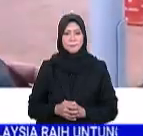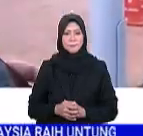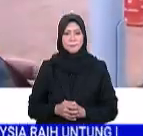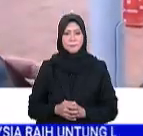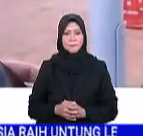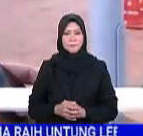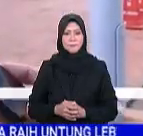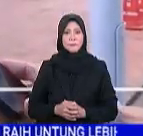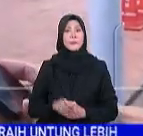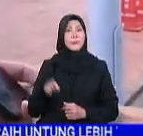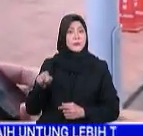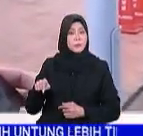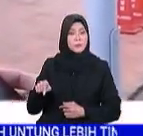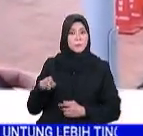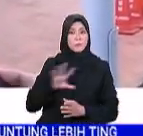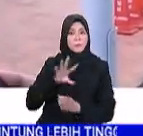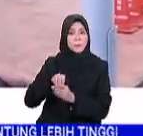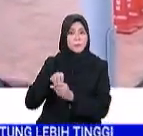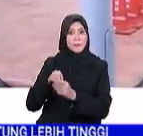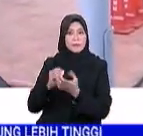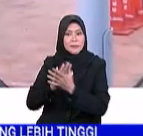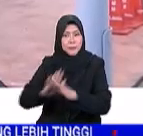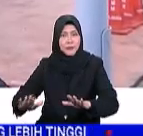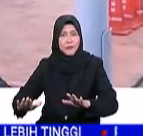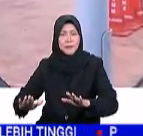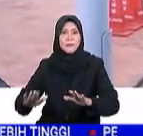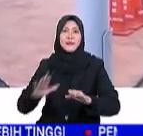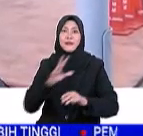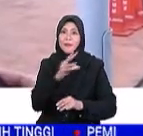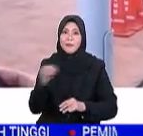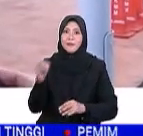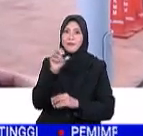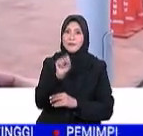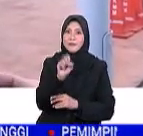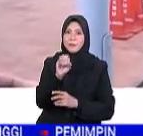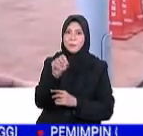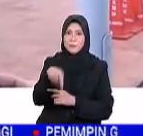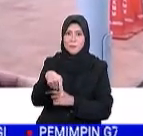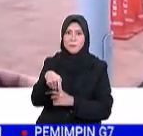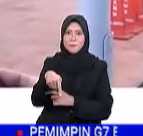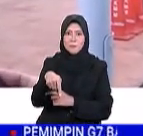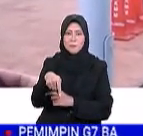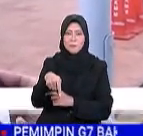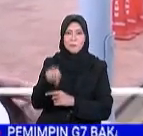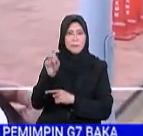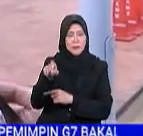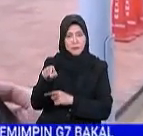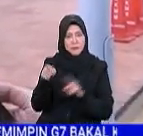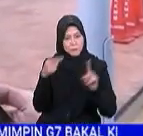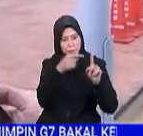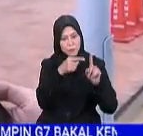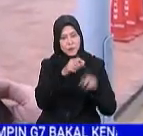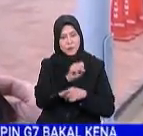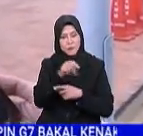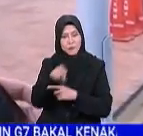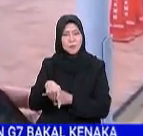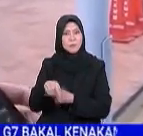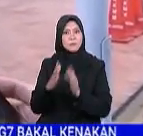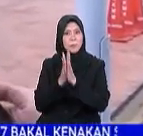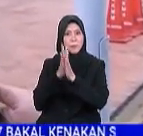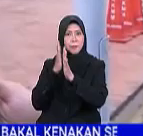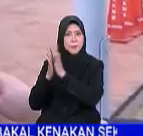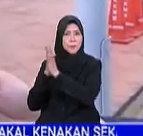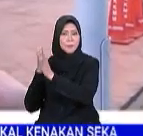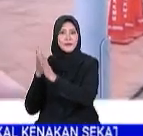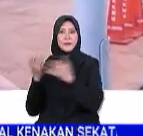Ini melibatkan keselamatan dan juga SOP, dan yang terberikan ialah untuk mematuhi SOP dan juga beratur. Prosedur